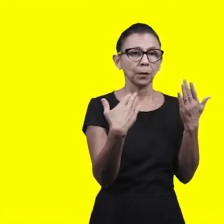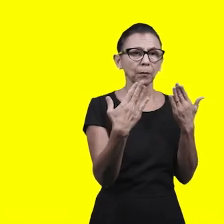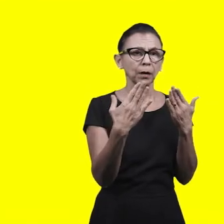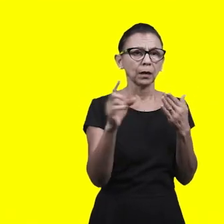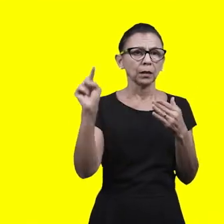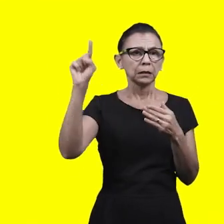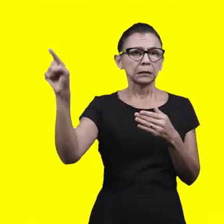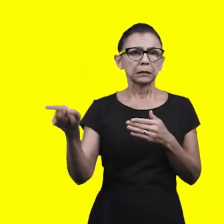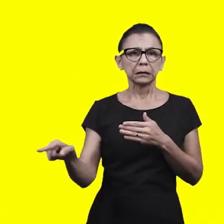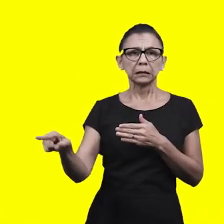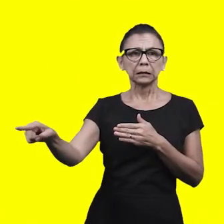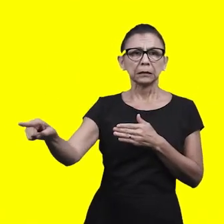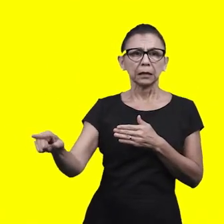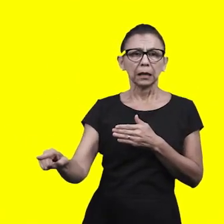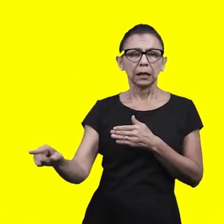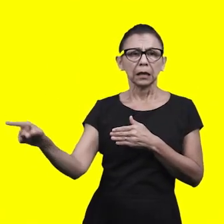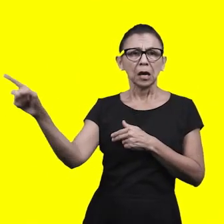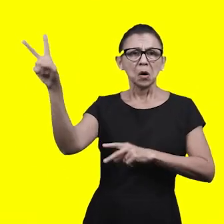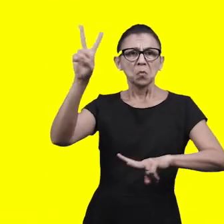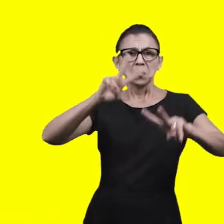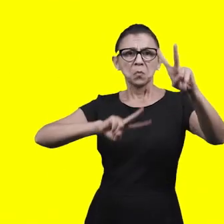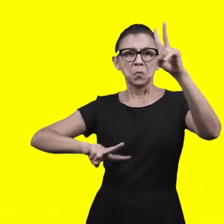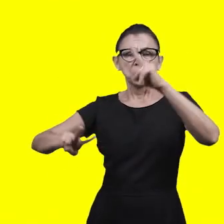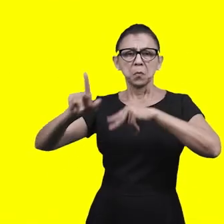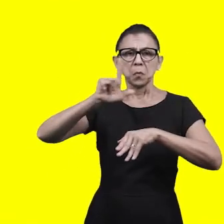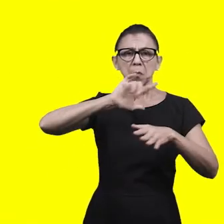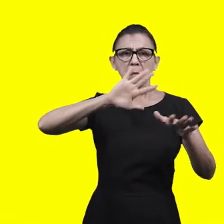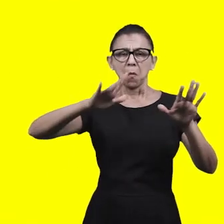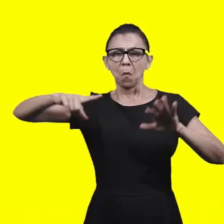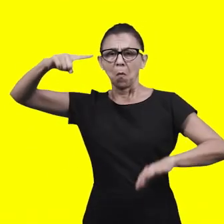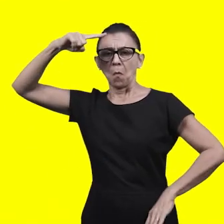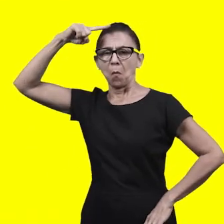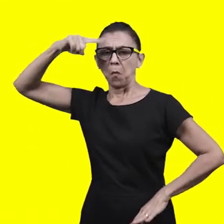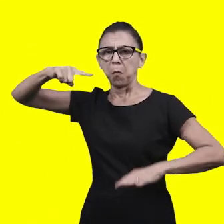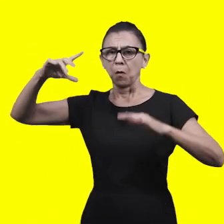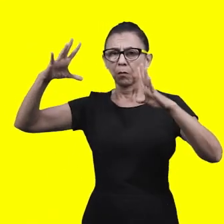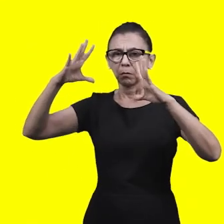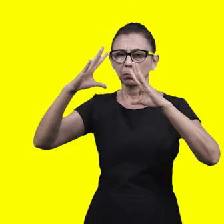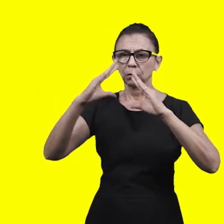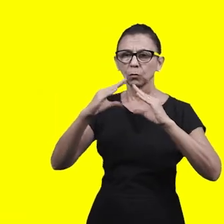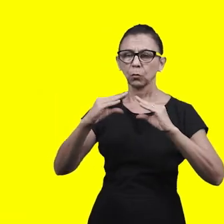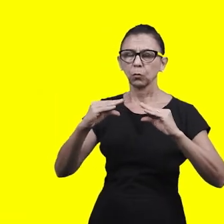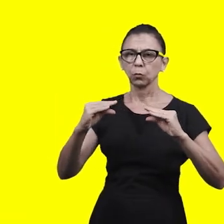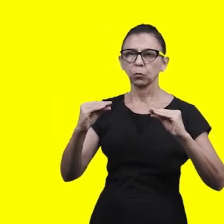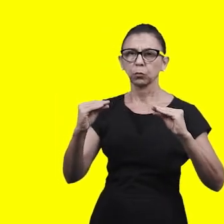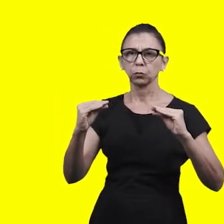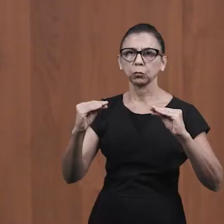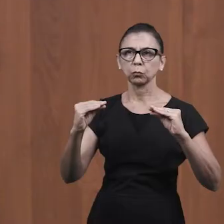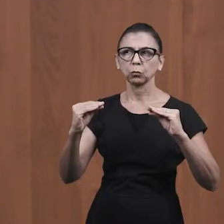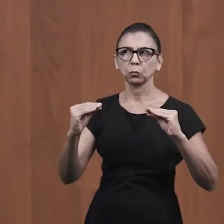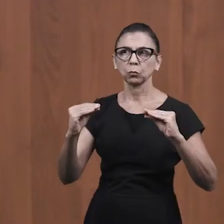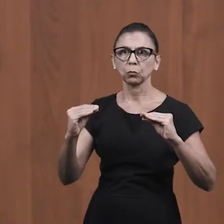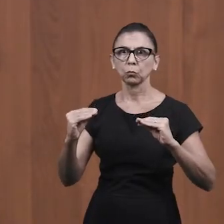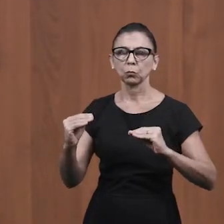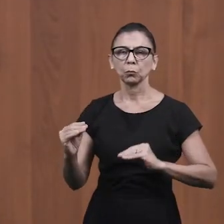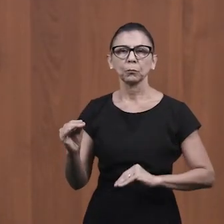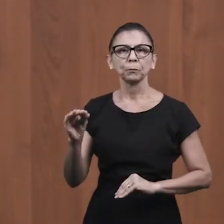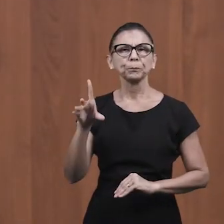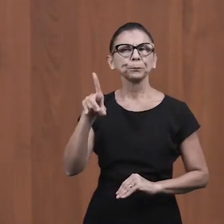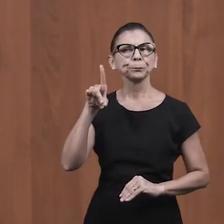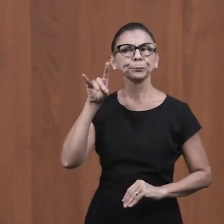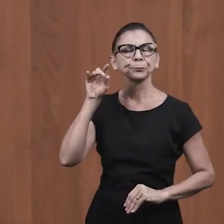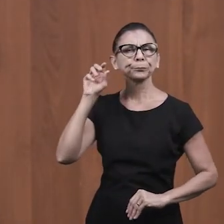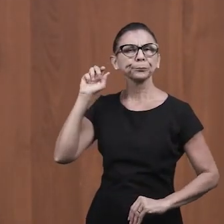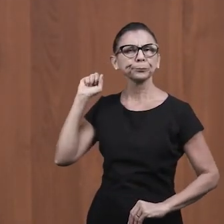disant les uns les autres, « Qui est celui qui même les vents et à l'eau, il commande et il les